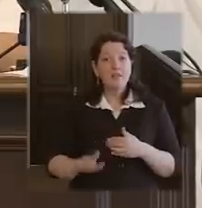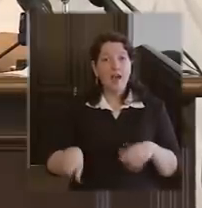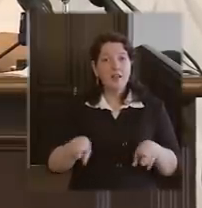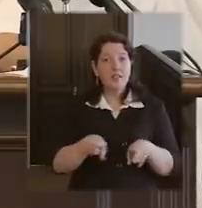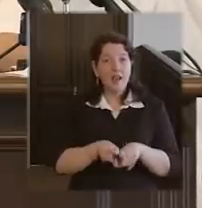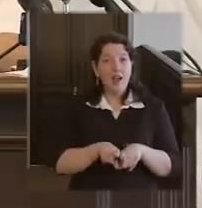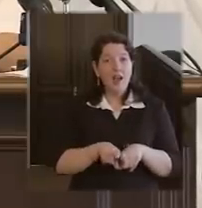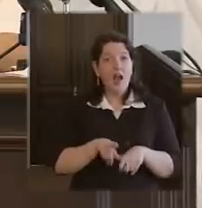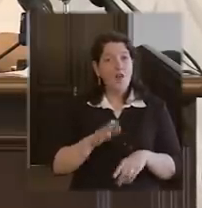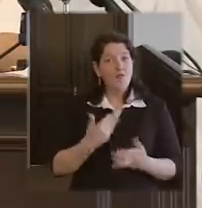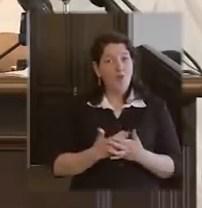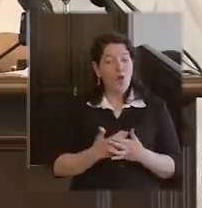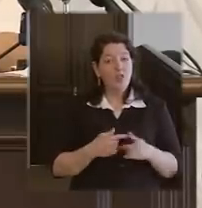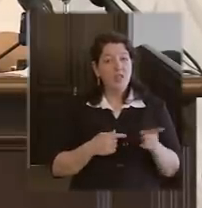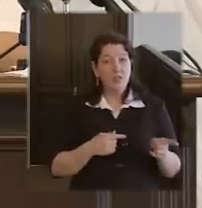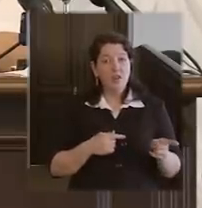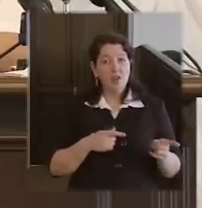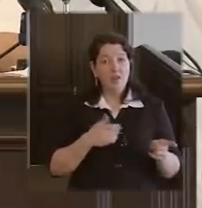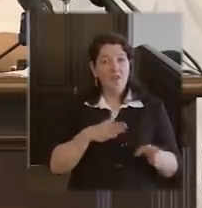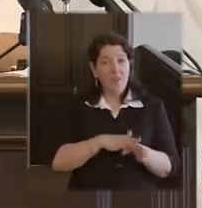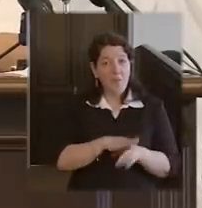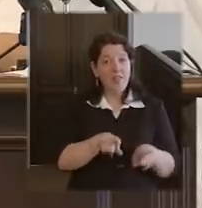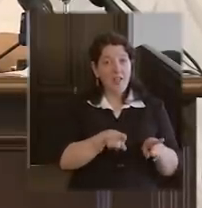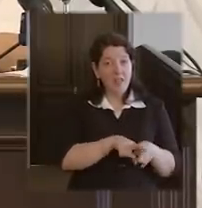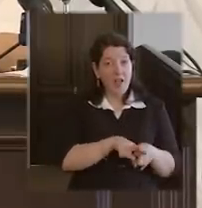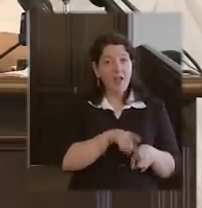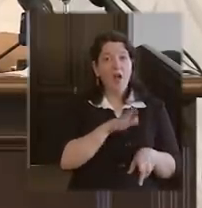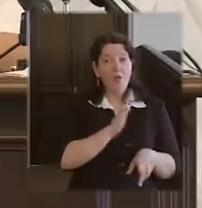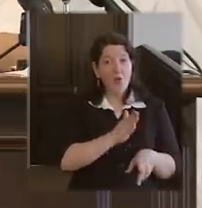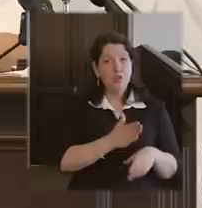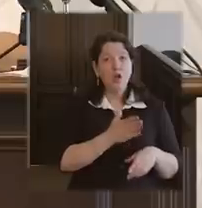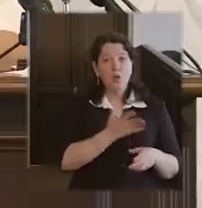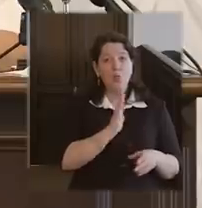как месть. Ты вот это сделал, так вот тебе.